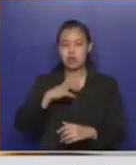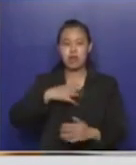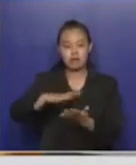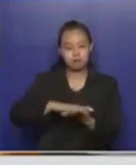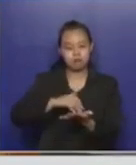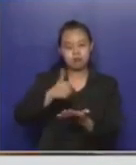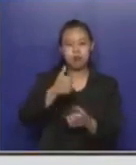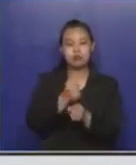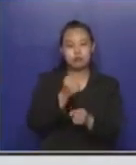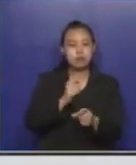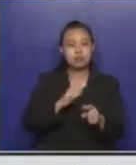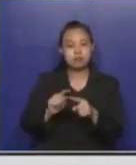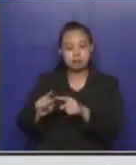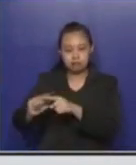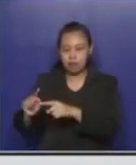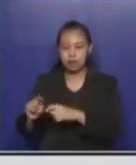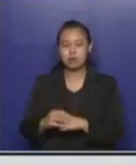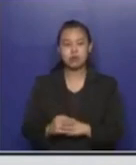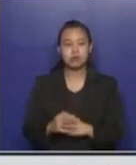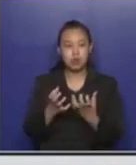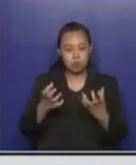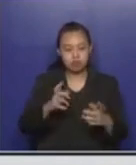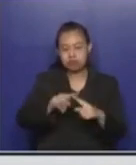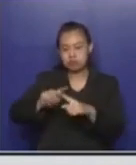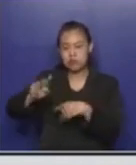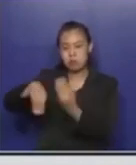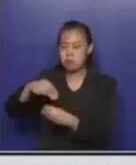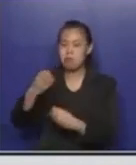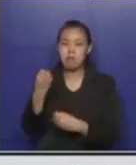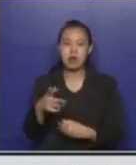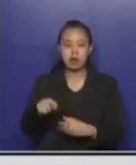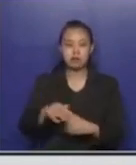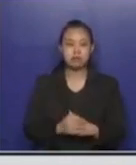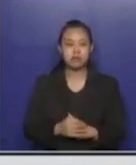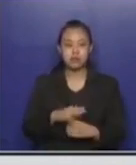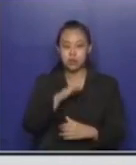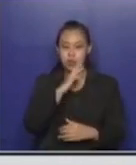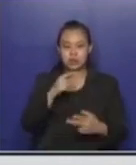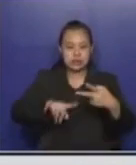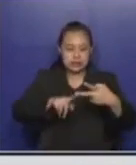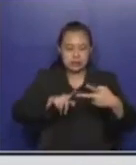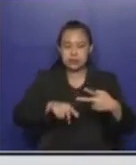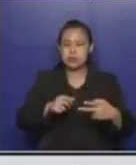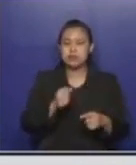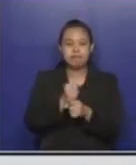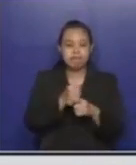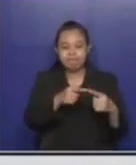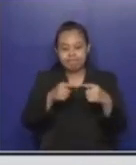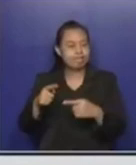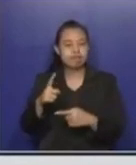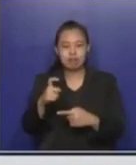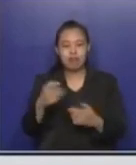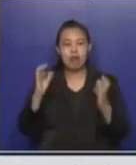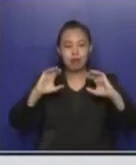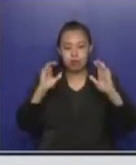ให้กลับมาเป็นปกติสำหรับกลุ่มที่ไปไม่ไหวจริงๆและกิจการต้องปิดตัวเป็นบุคคลล้มละลายรัฐก็ต้อง